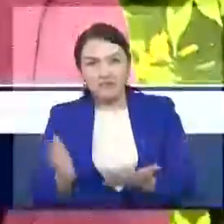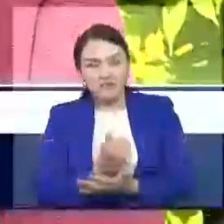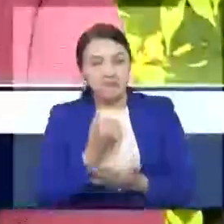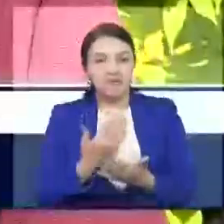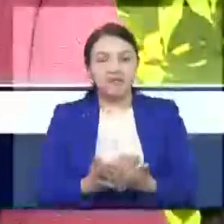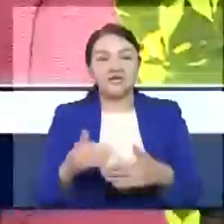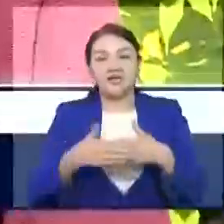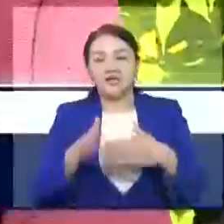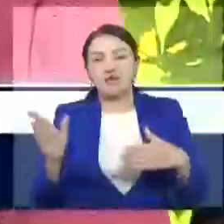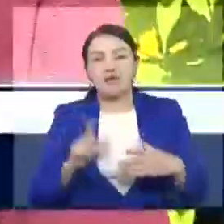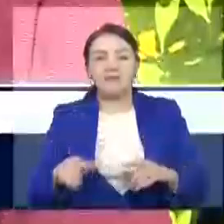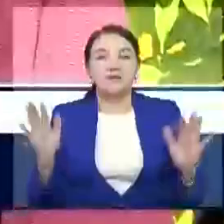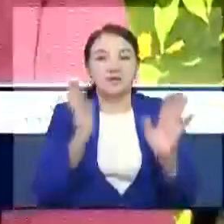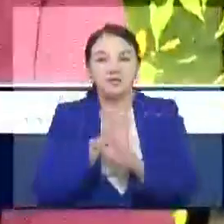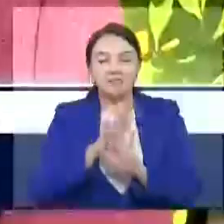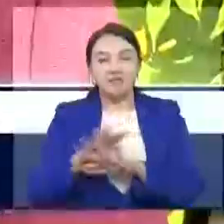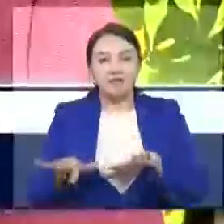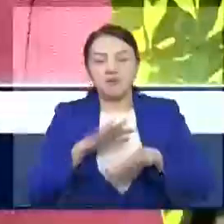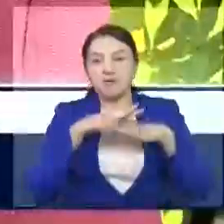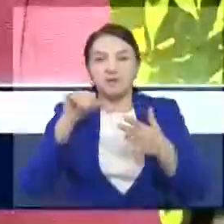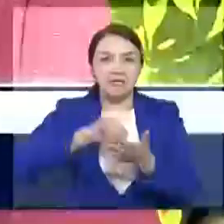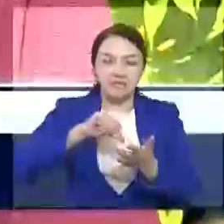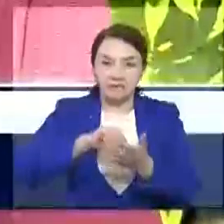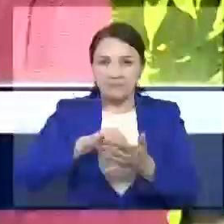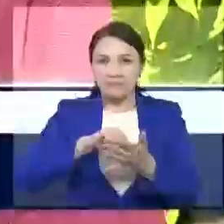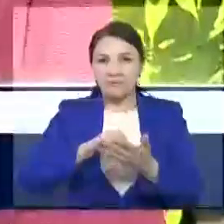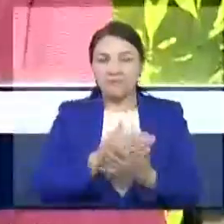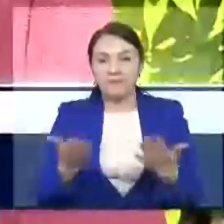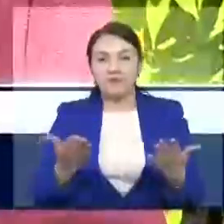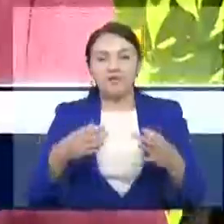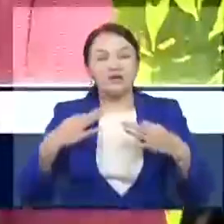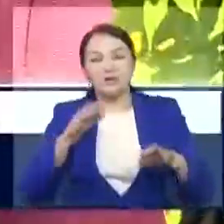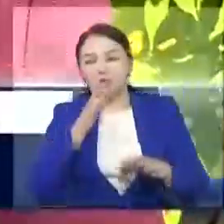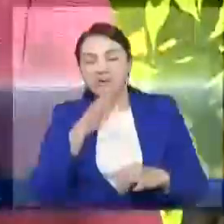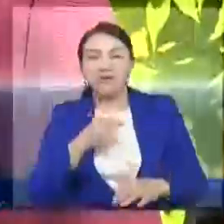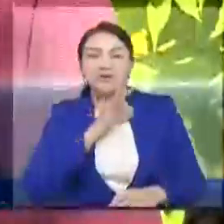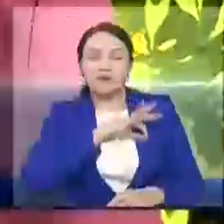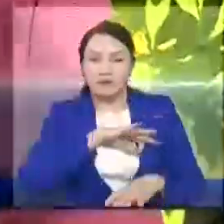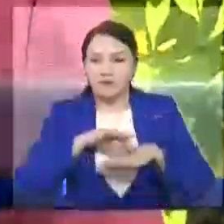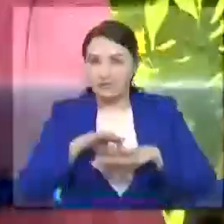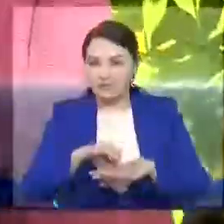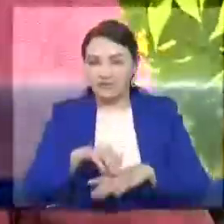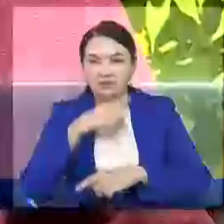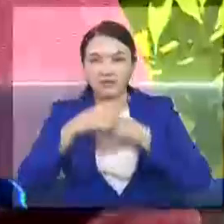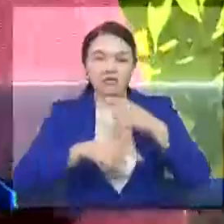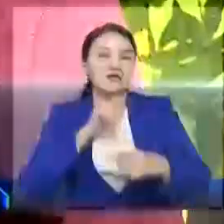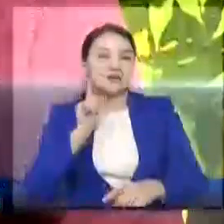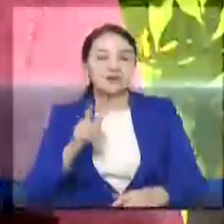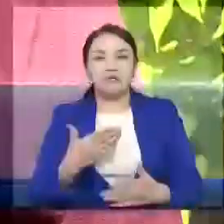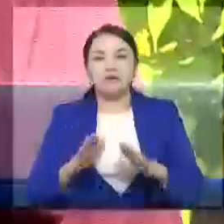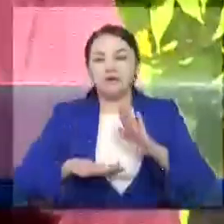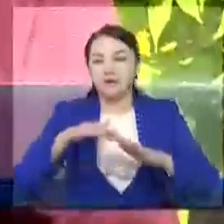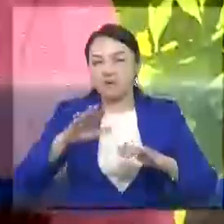Аймақ түлектерін экологиялық шараға көптеп қатыстыру себебіміз олардың бос уақытын тиімді өткізу. Болашақ жастардың